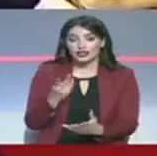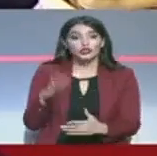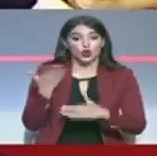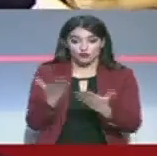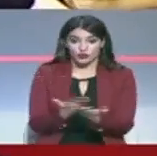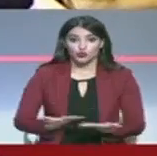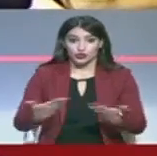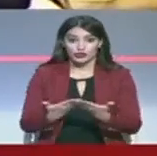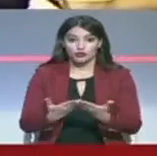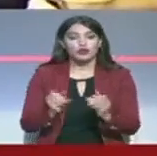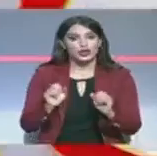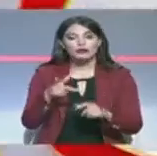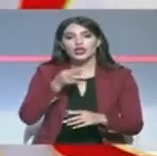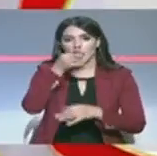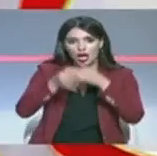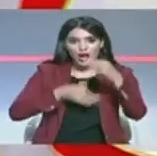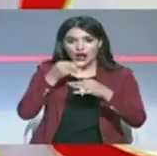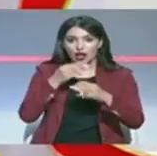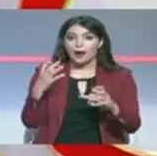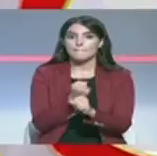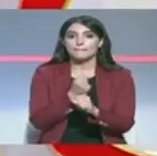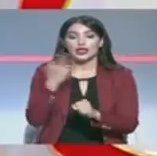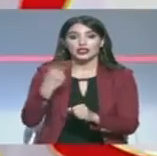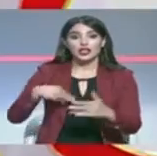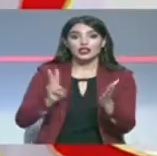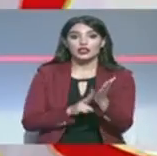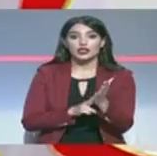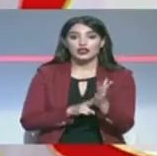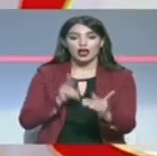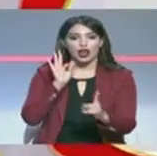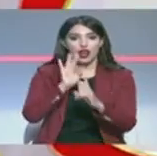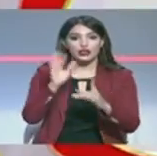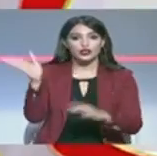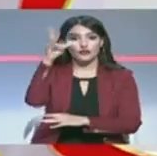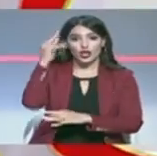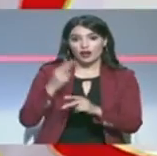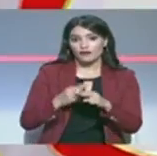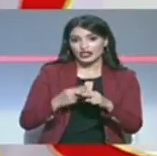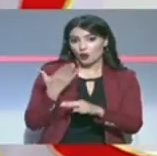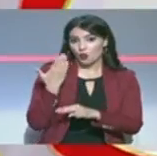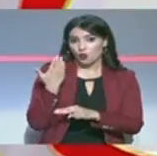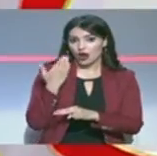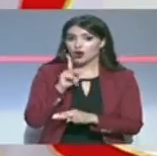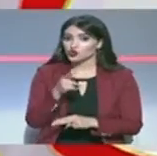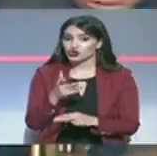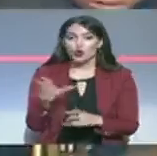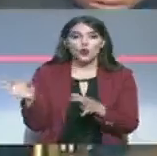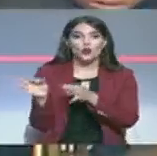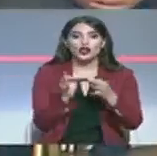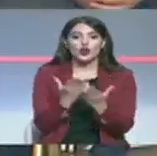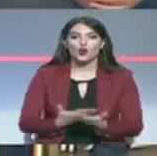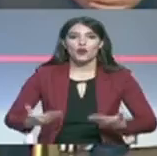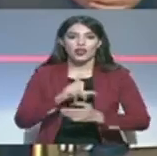بهذه المناسبة أن أنوه بمكسب هام تحقق ببلادنا خلال السنوات الأخيرة، وهو استقرار